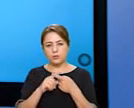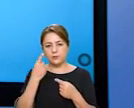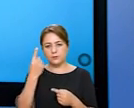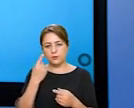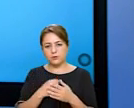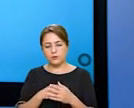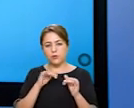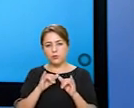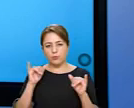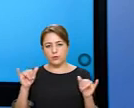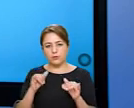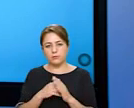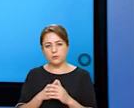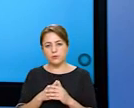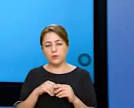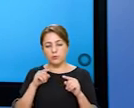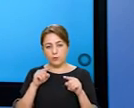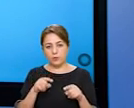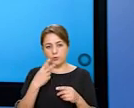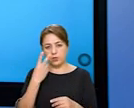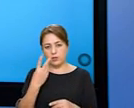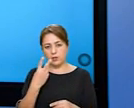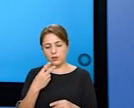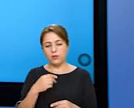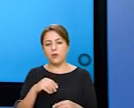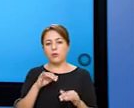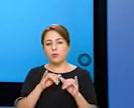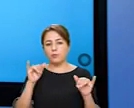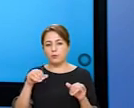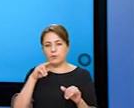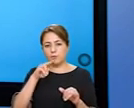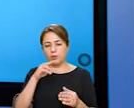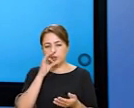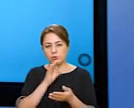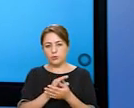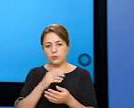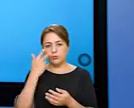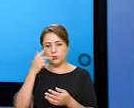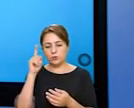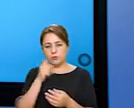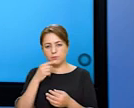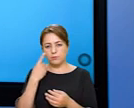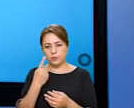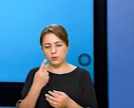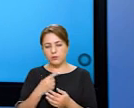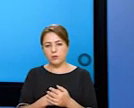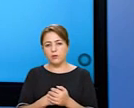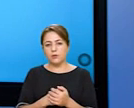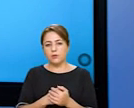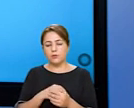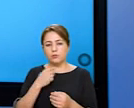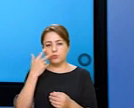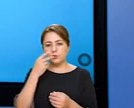ni. Ko'paytiramiz mana bu 2 ga va ko'paytirdik p ning qiymati 3/1 taqsim